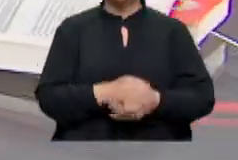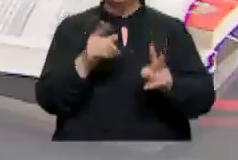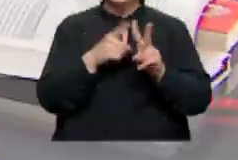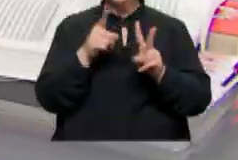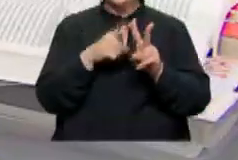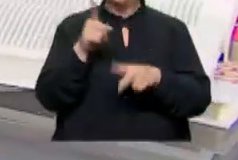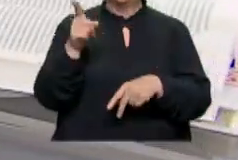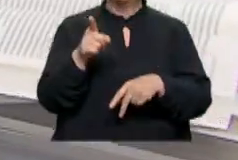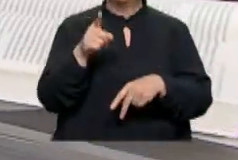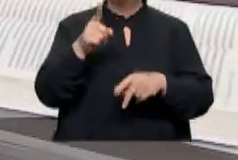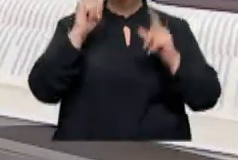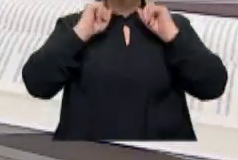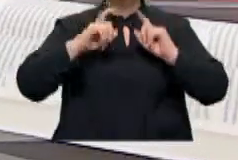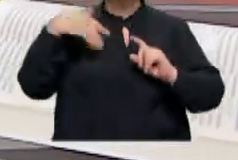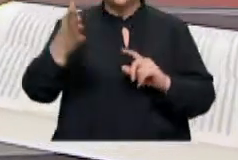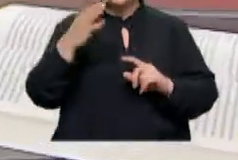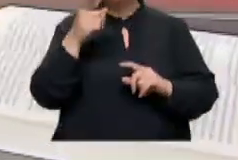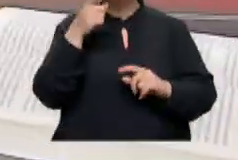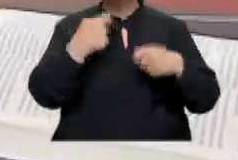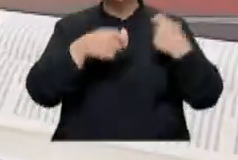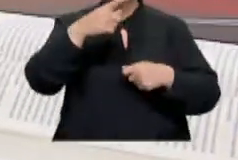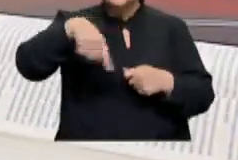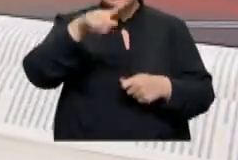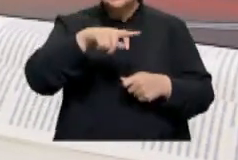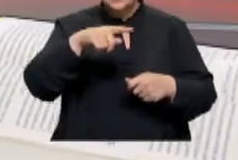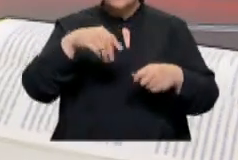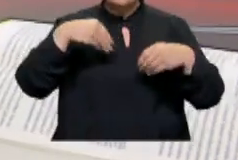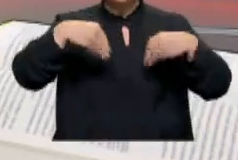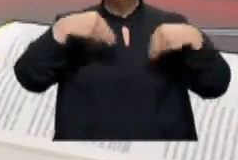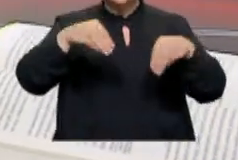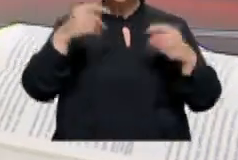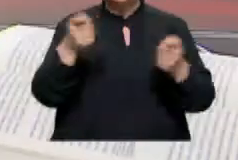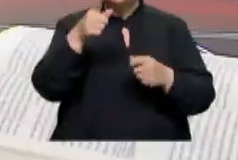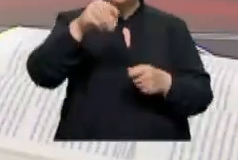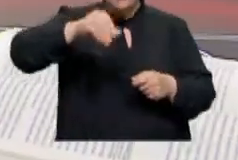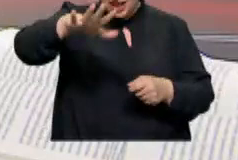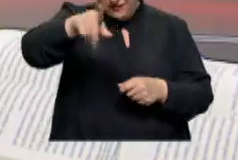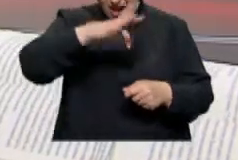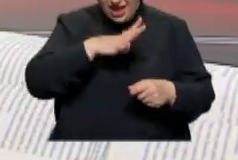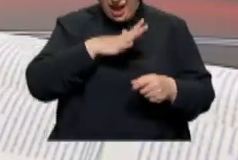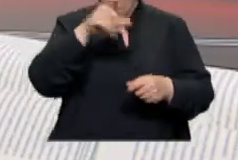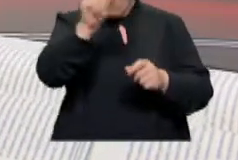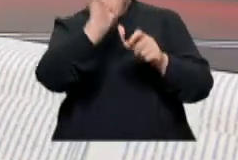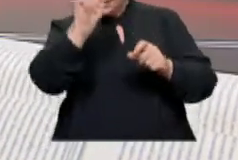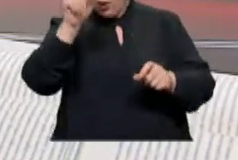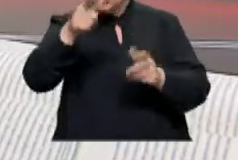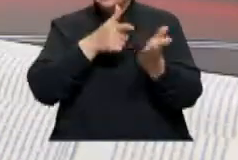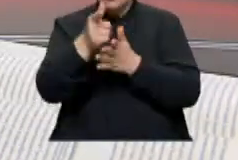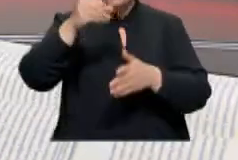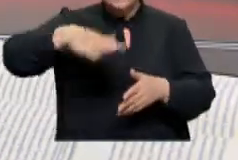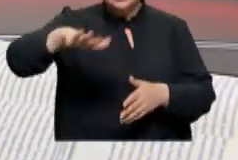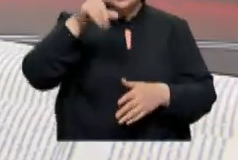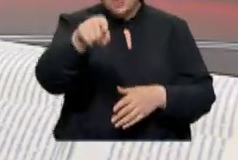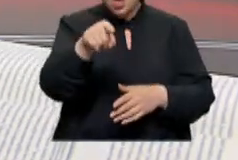Nurettin Nebati. Bu icradan sonra bak, bankaların pazarlamaya çalıştığı bu topraklar var ya, işte oralarda, tarım